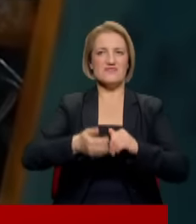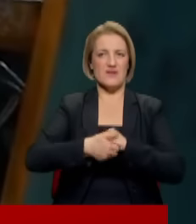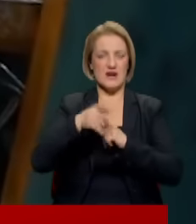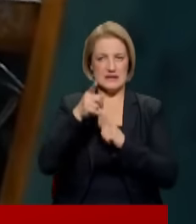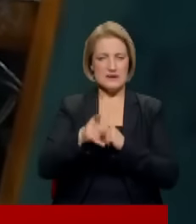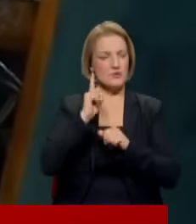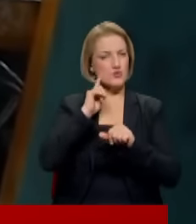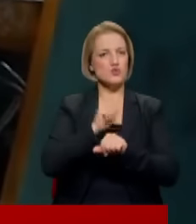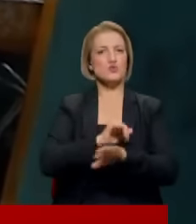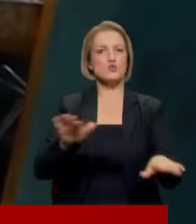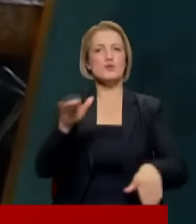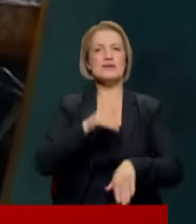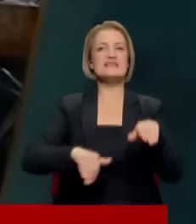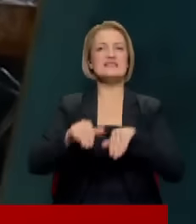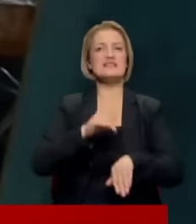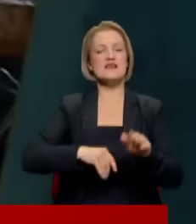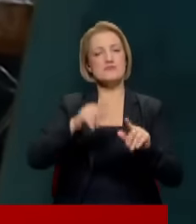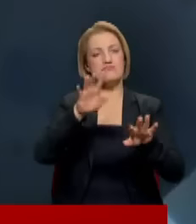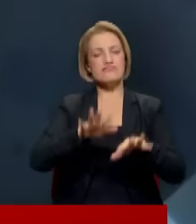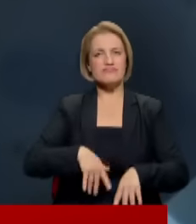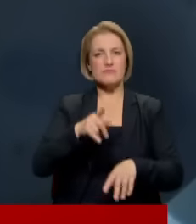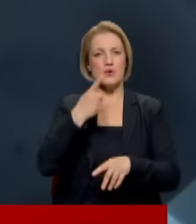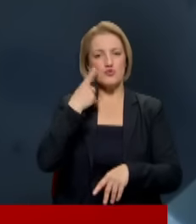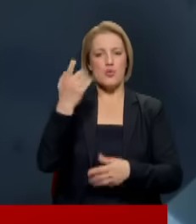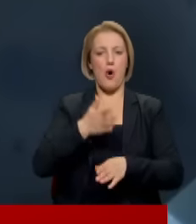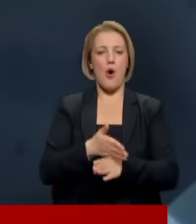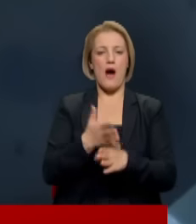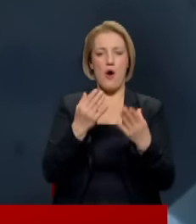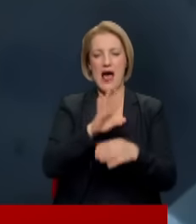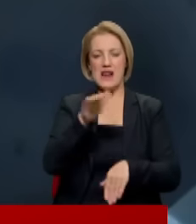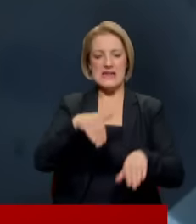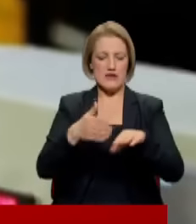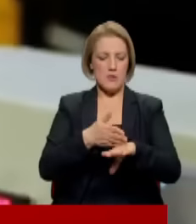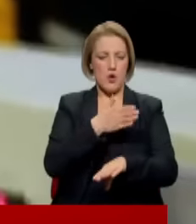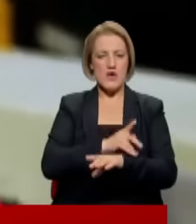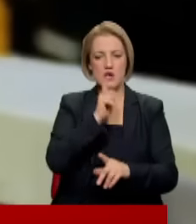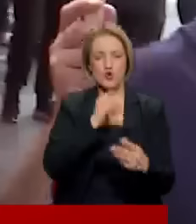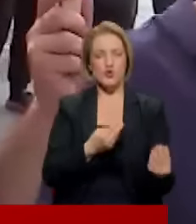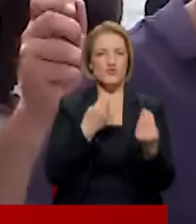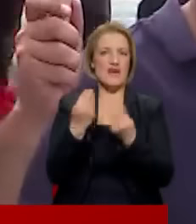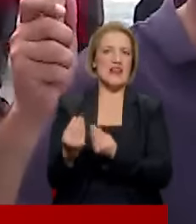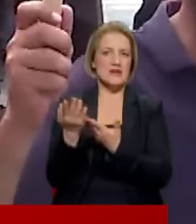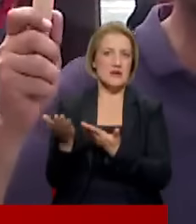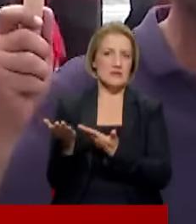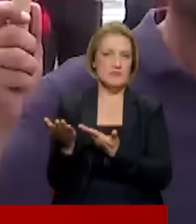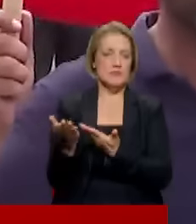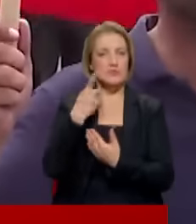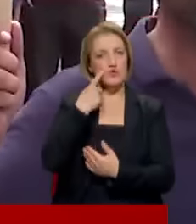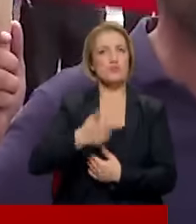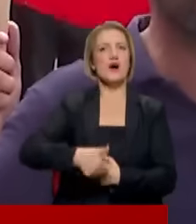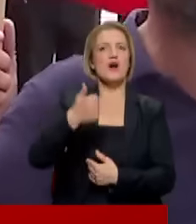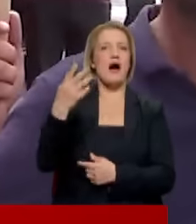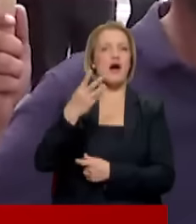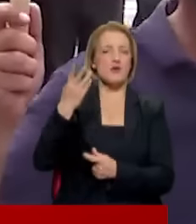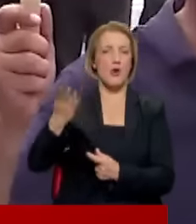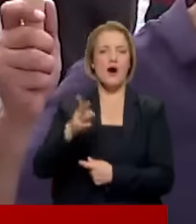sloganıyla duyurduğu seçim beyannamesi de dahil Cumhur ortağı olarak her seçim öncesi söz verildi staj ve çıraklara Cumhurbaşkanı